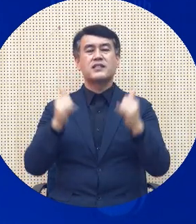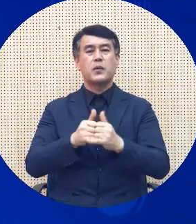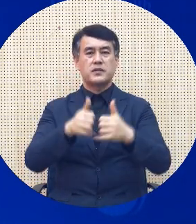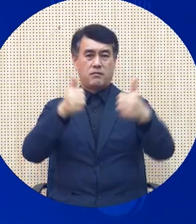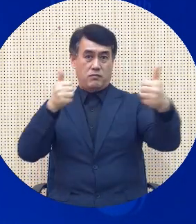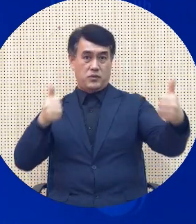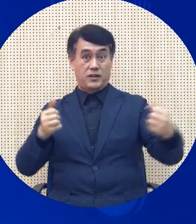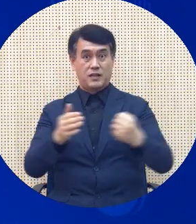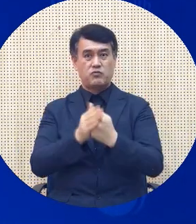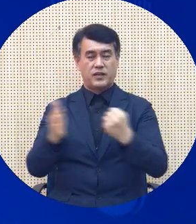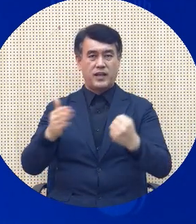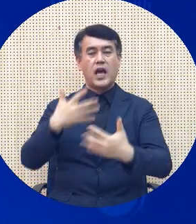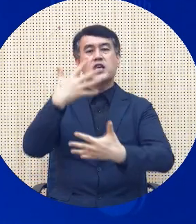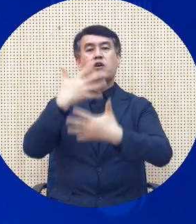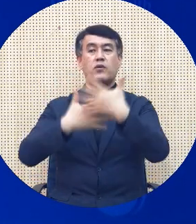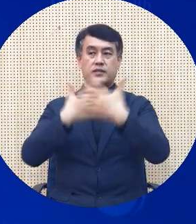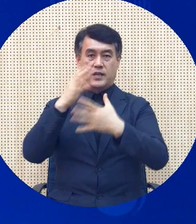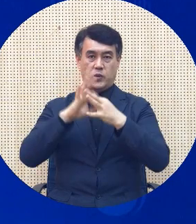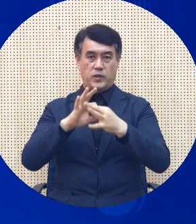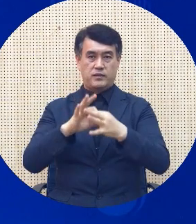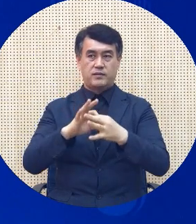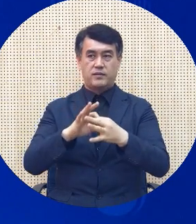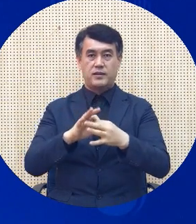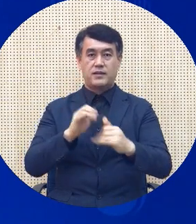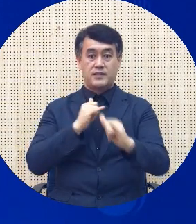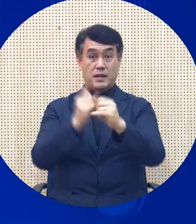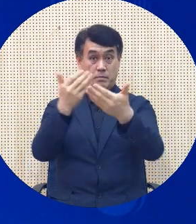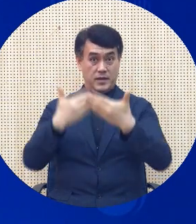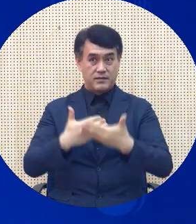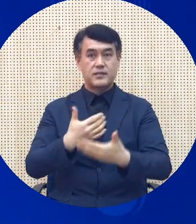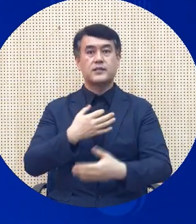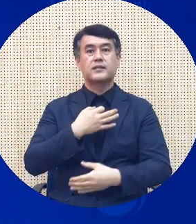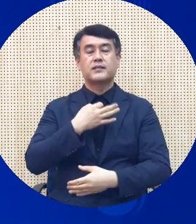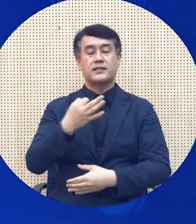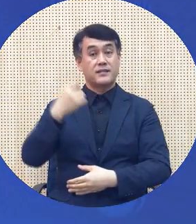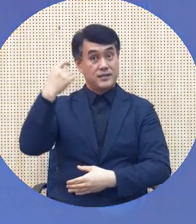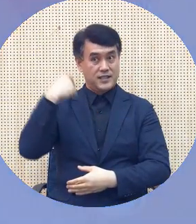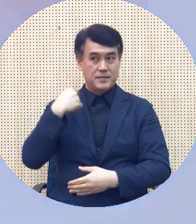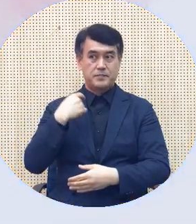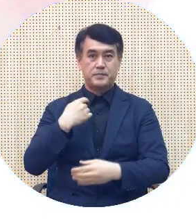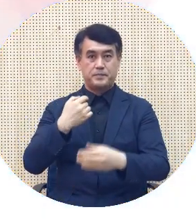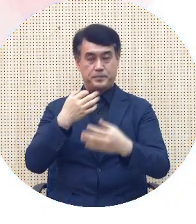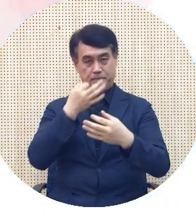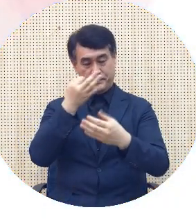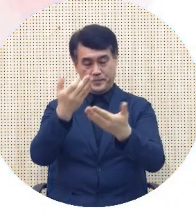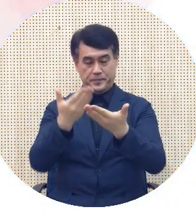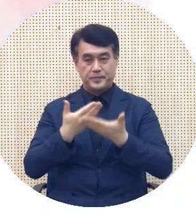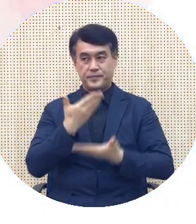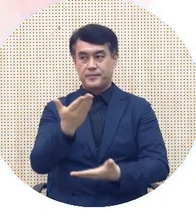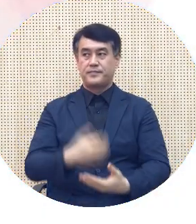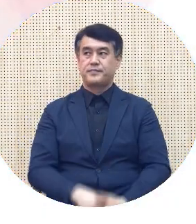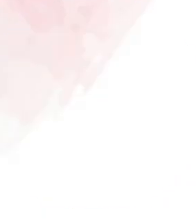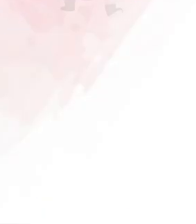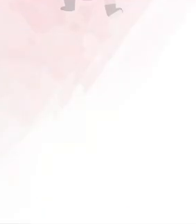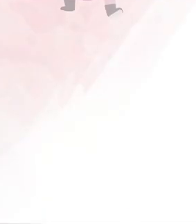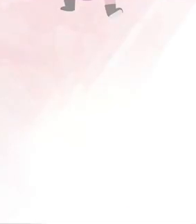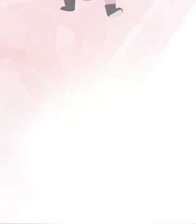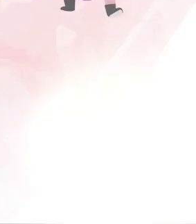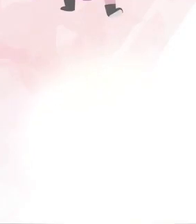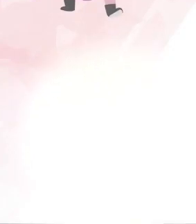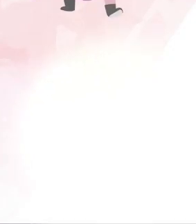인해서요. 저희가 영상으로 수상 소감을 미리 담아왔습니다. 영상 함께 보시겠습니다.